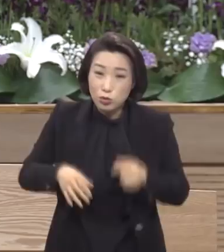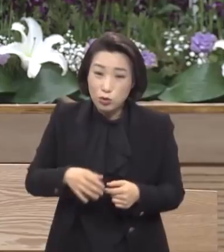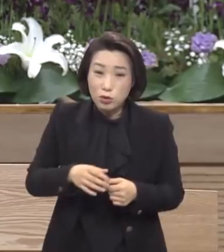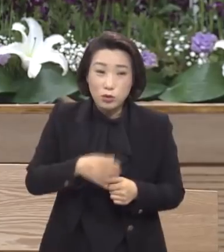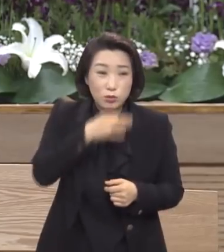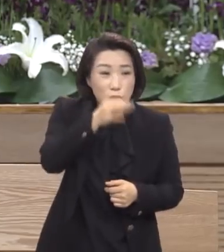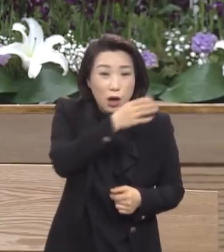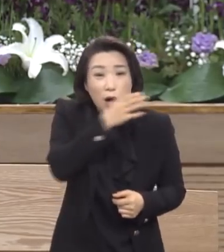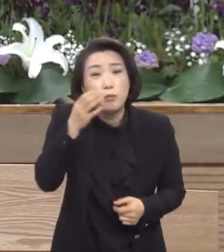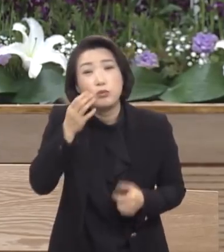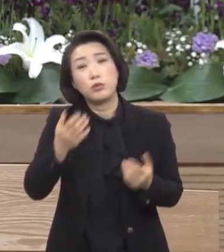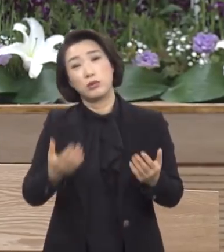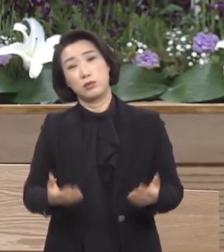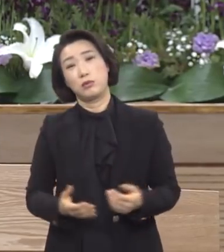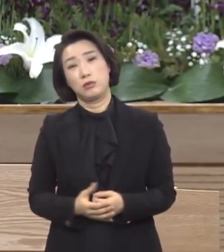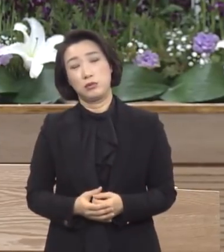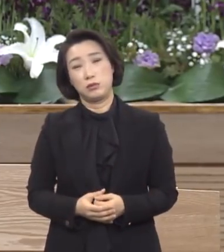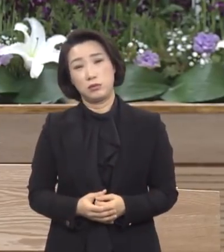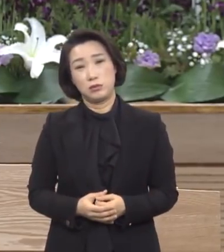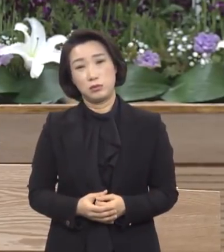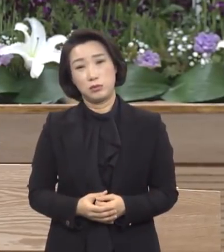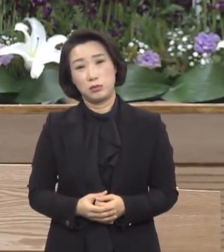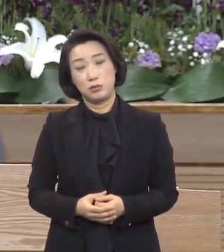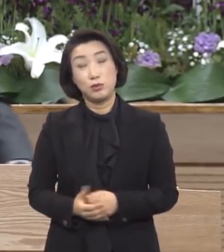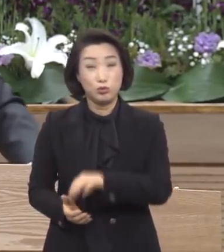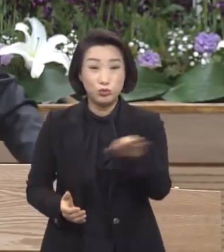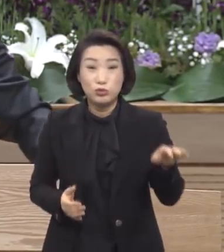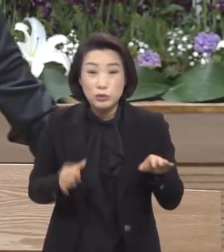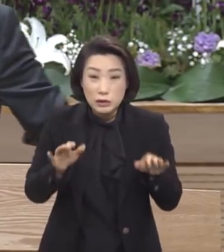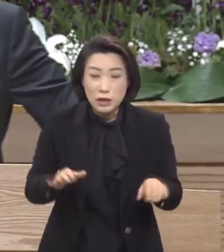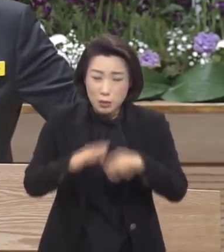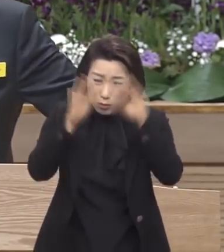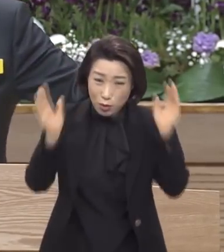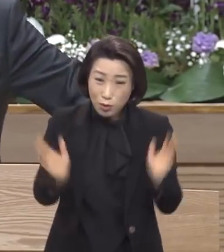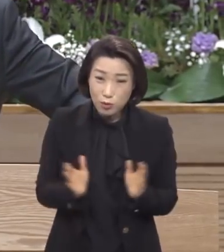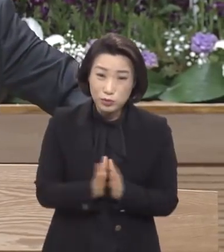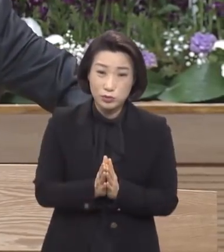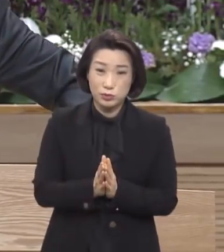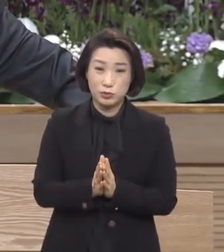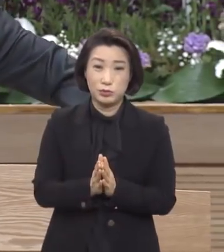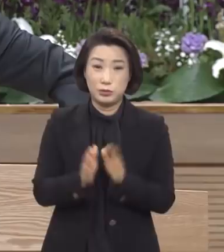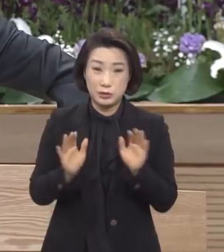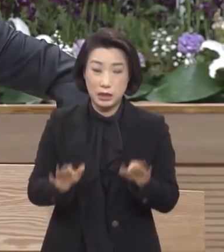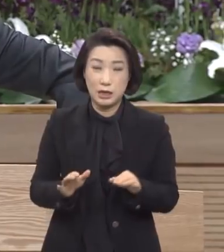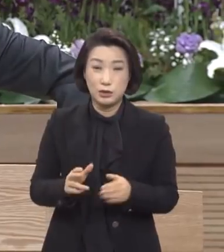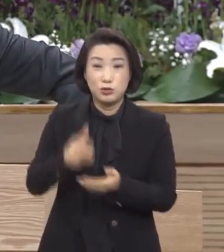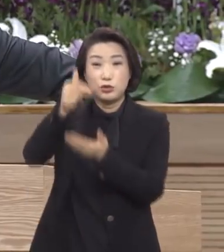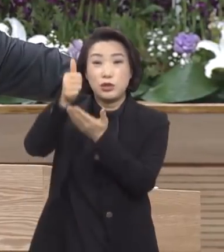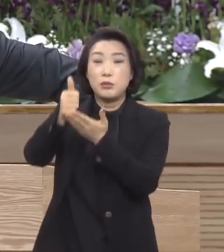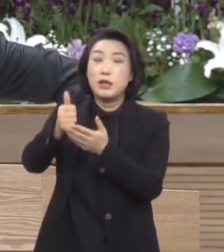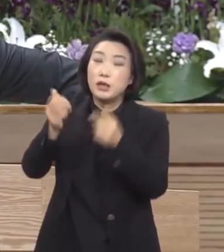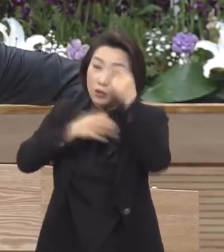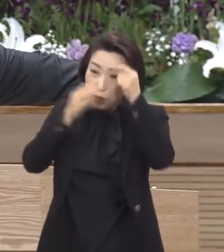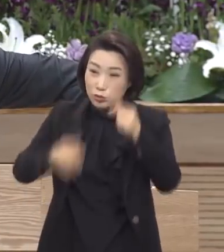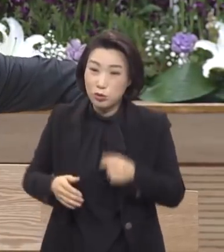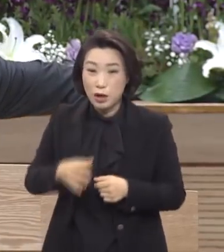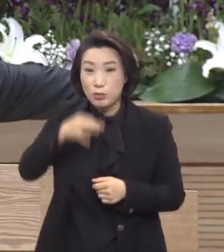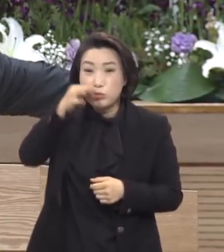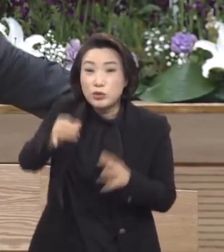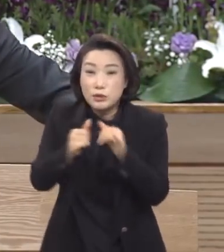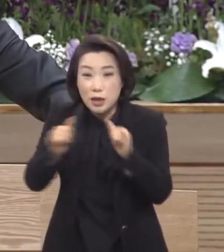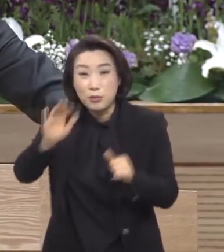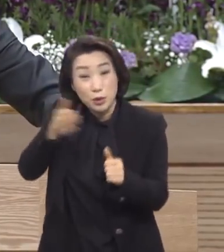함부로 부르냐 그 말이오. 응? 우리는 전부가 다 우리 주님이 성도라 일컫는